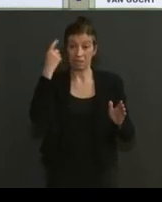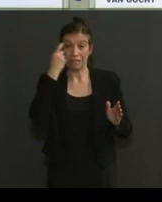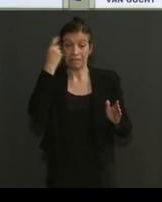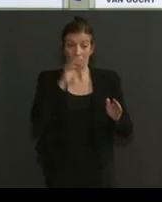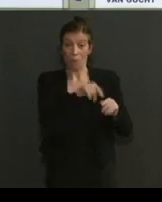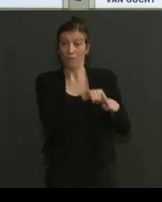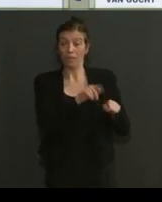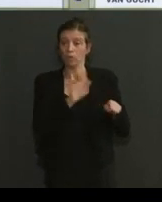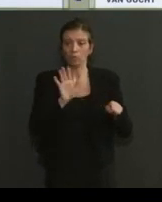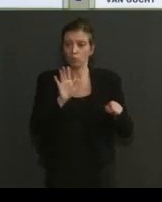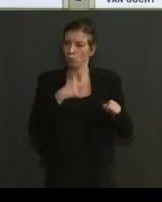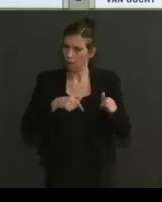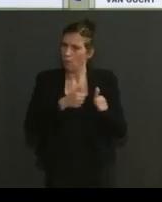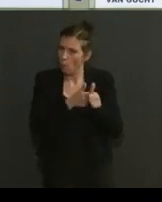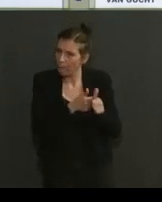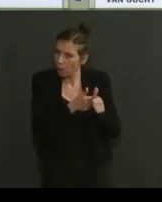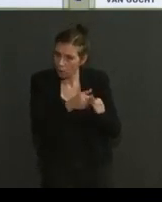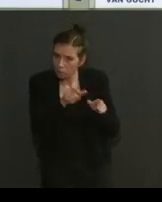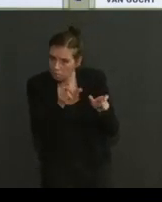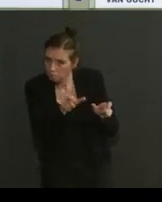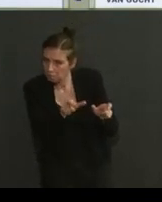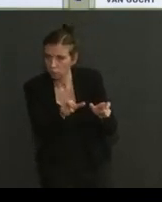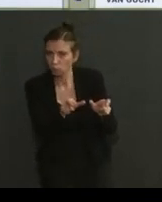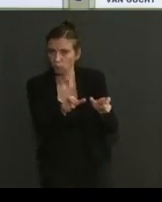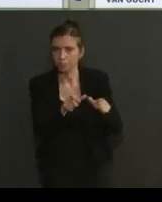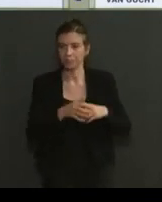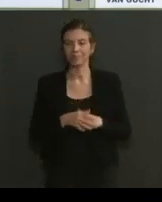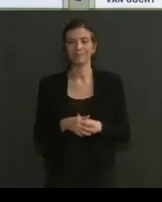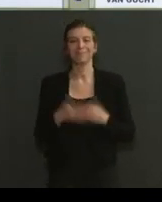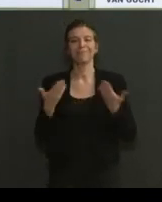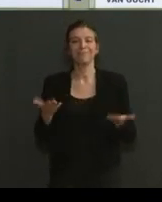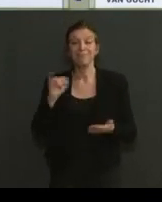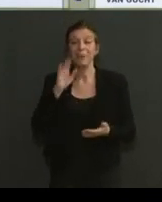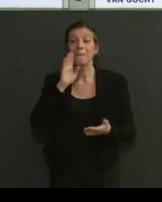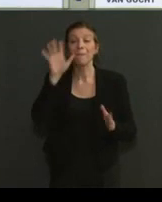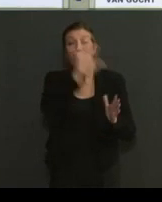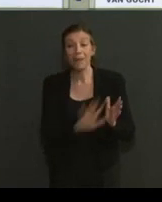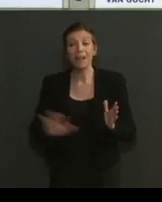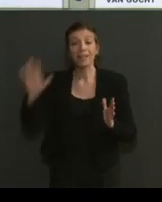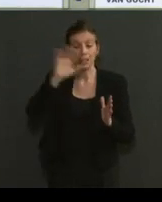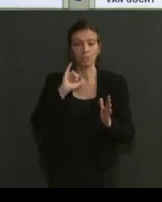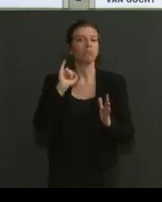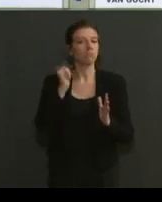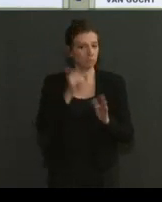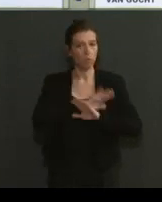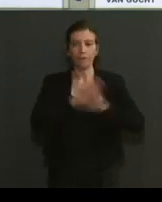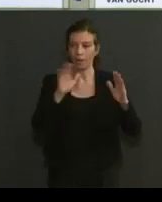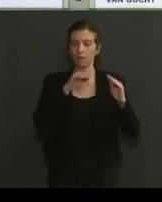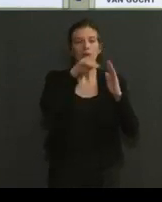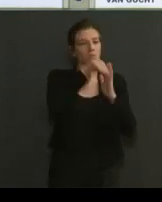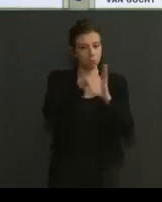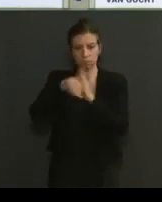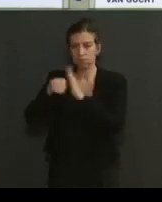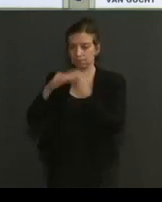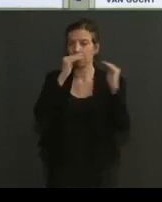Over het hele grondgebied bekeken zien we dalingen van de weekgemiddelde gaande van min 10% in